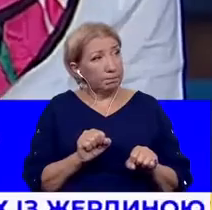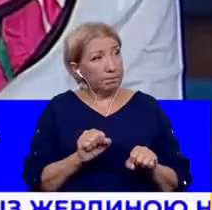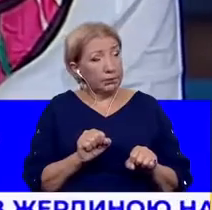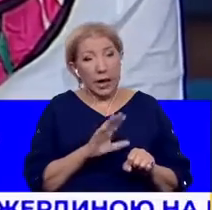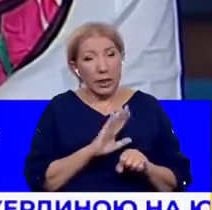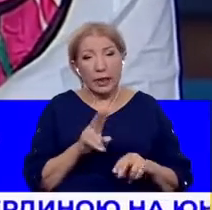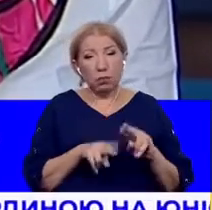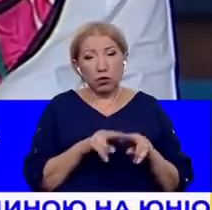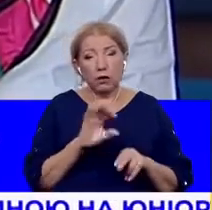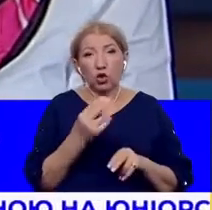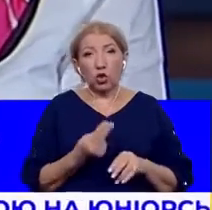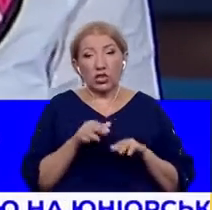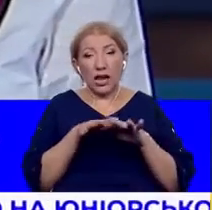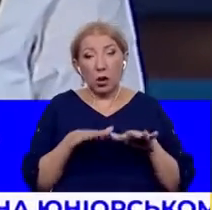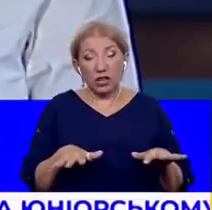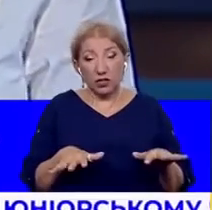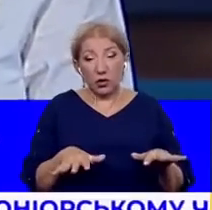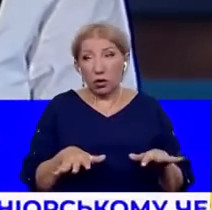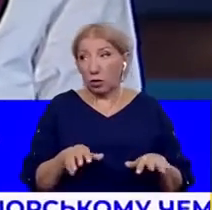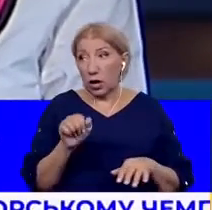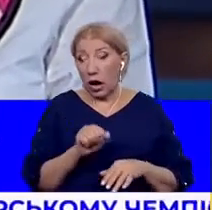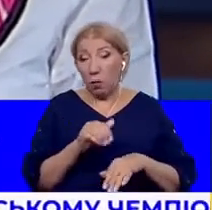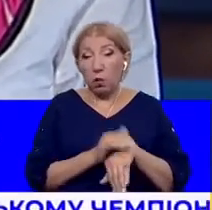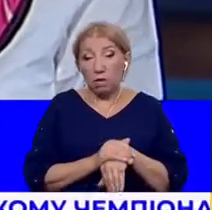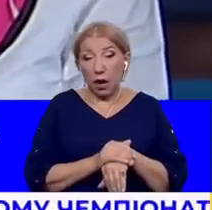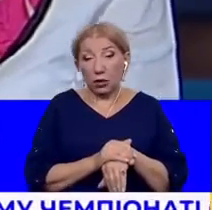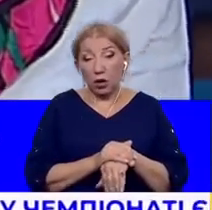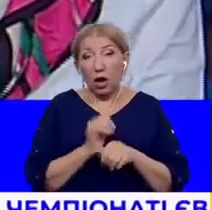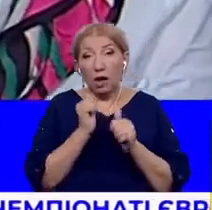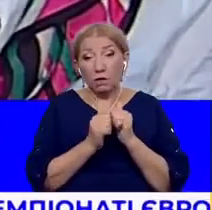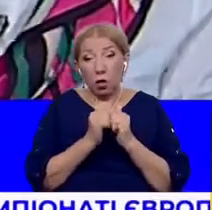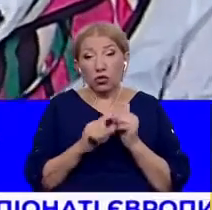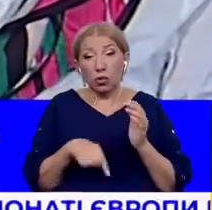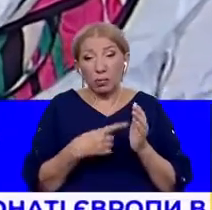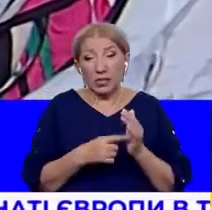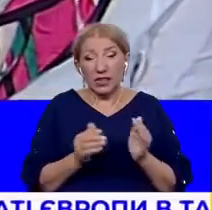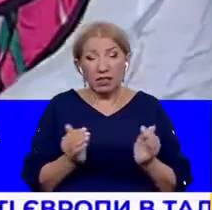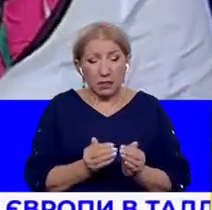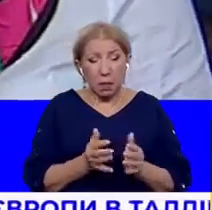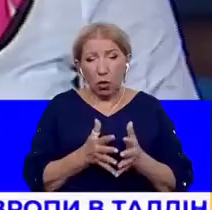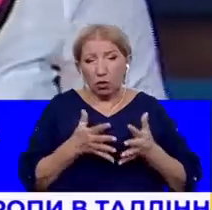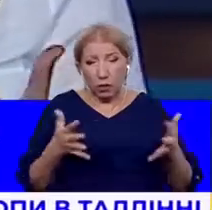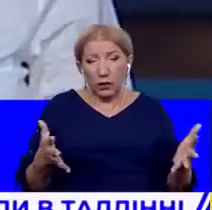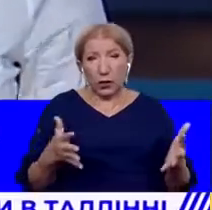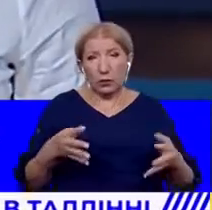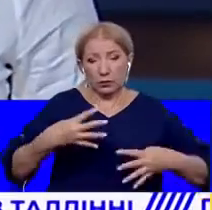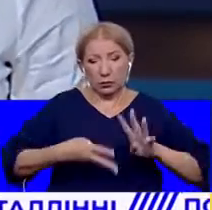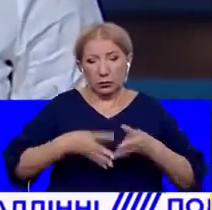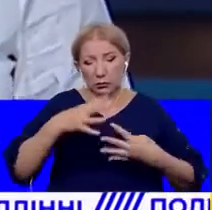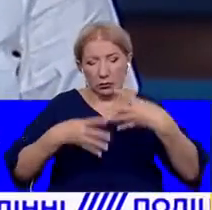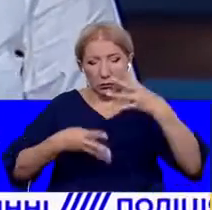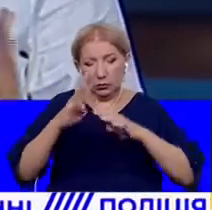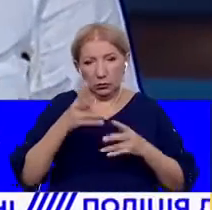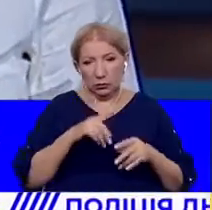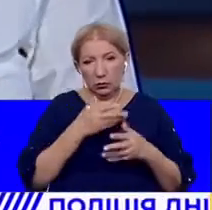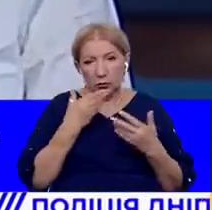не будувати соціальну інфраструктуру. По факту в кожному місці від малого до великого йде хаотична забудова.